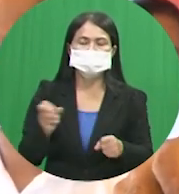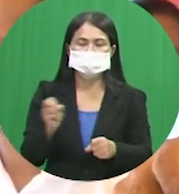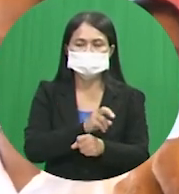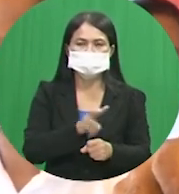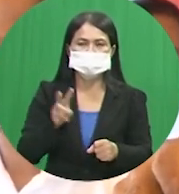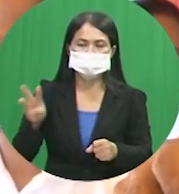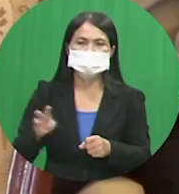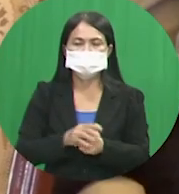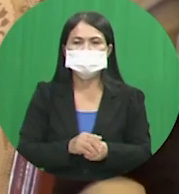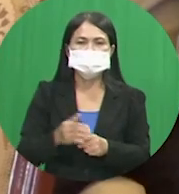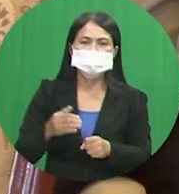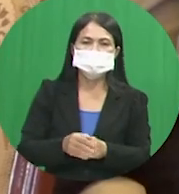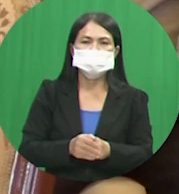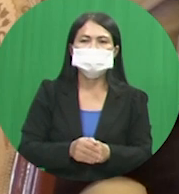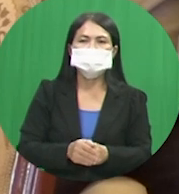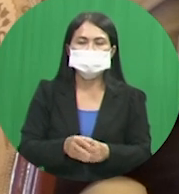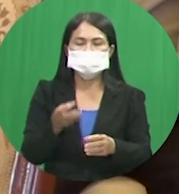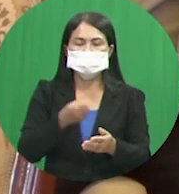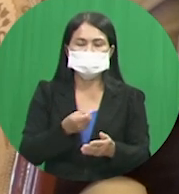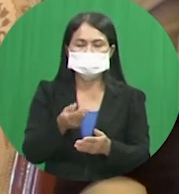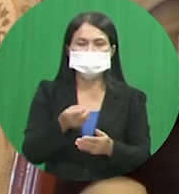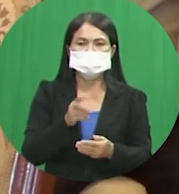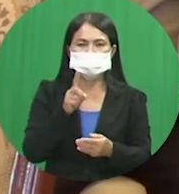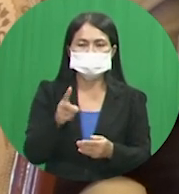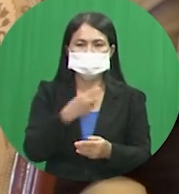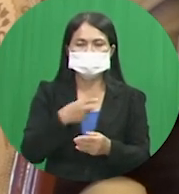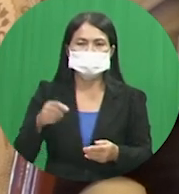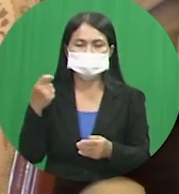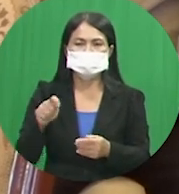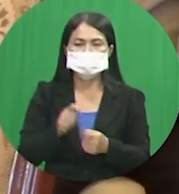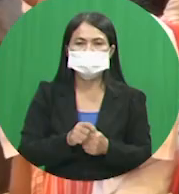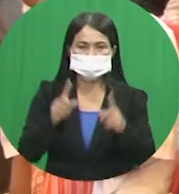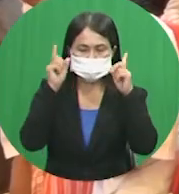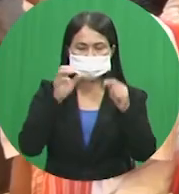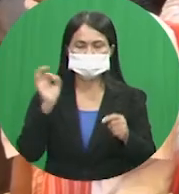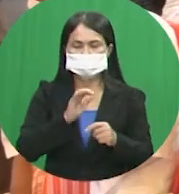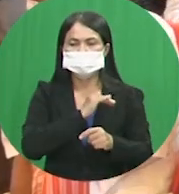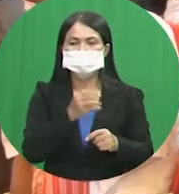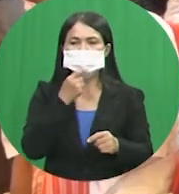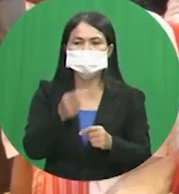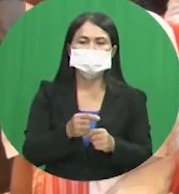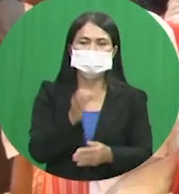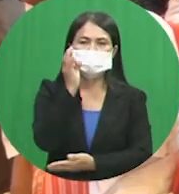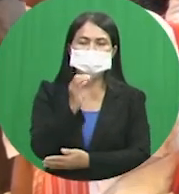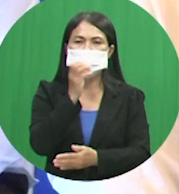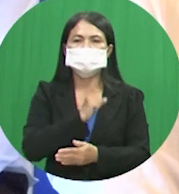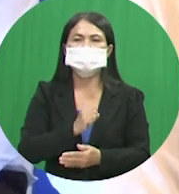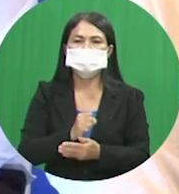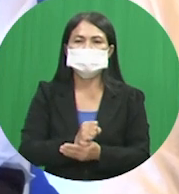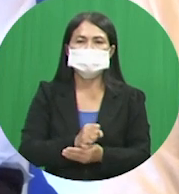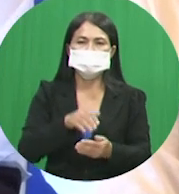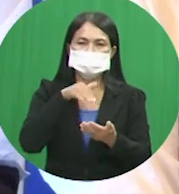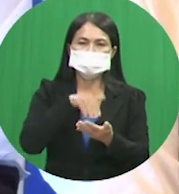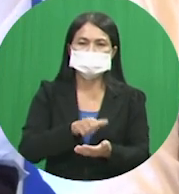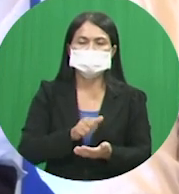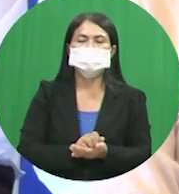ใบดาวนึงจำนายปัจจัยประมาณมวยป้อนเรียนเรียนอาดัมวงโสดบานก็บรรจัตหาแปลเหตุจ้าเมียนเพียบตรุตรมน